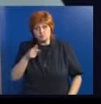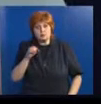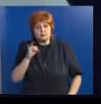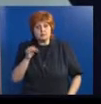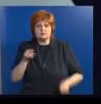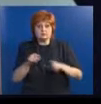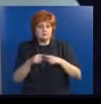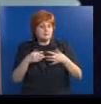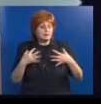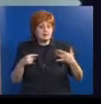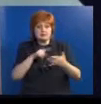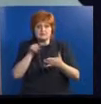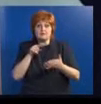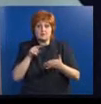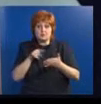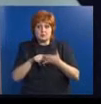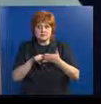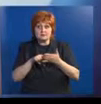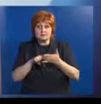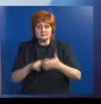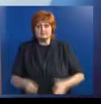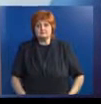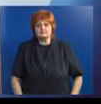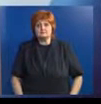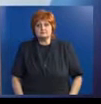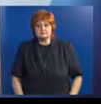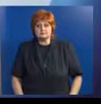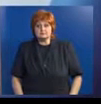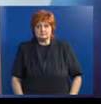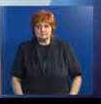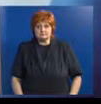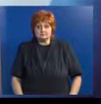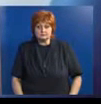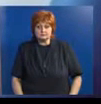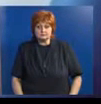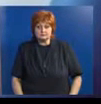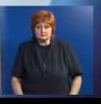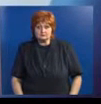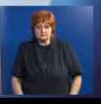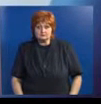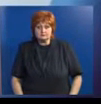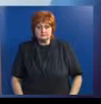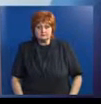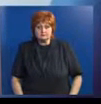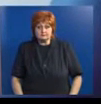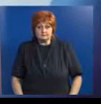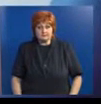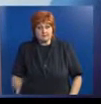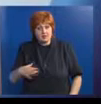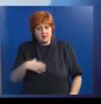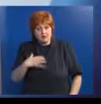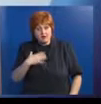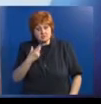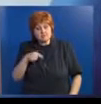госуслуг, когда определенными важными для особенно этой категории граждан